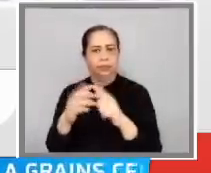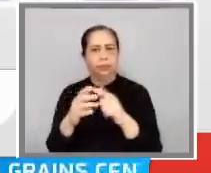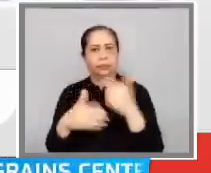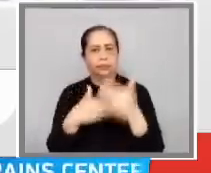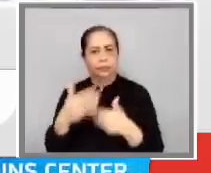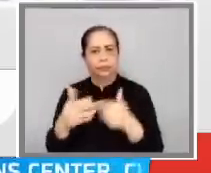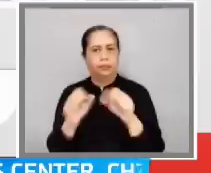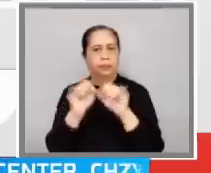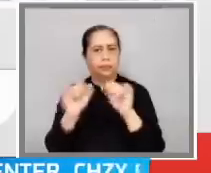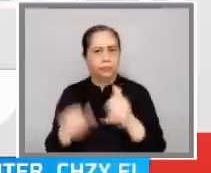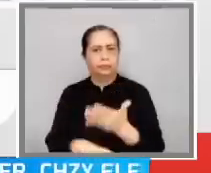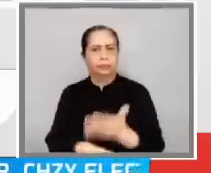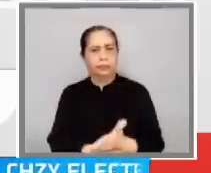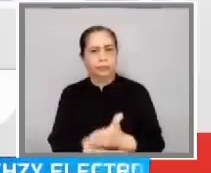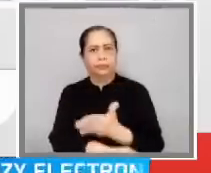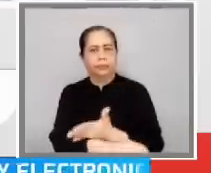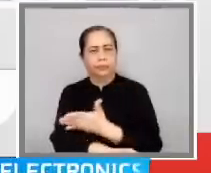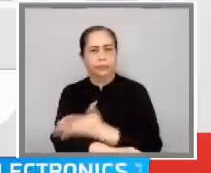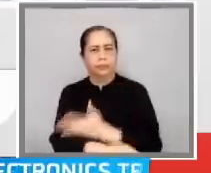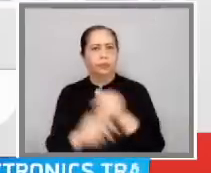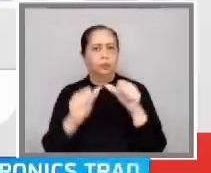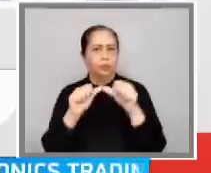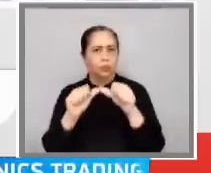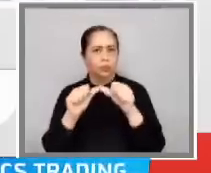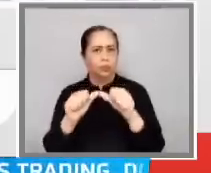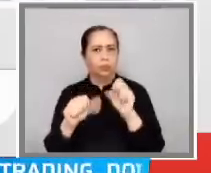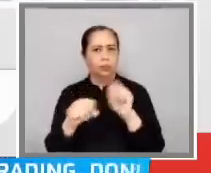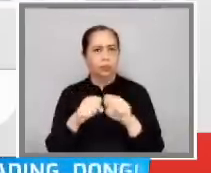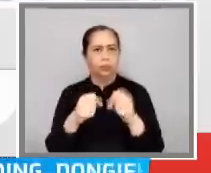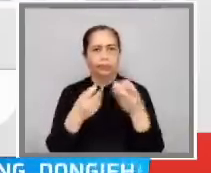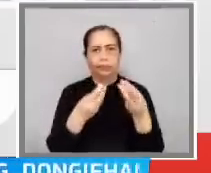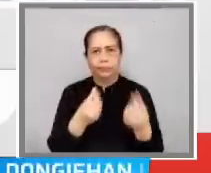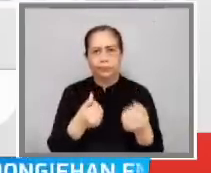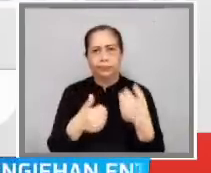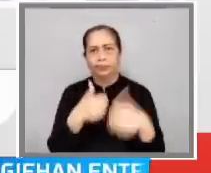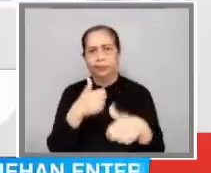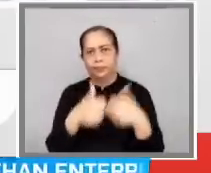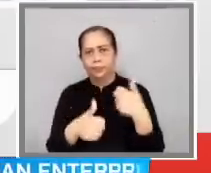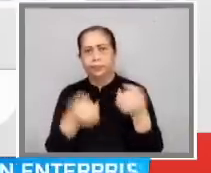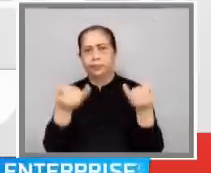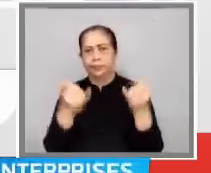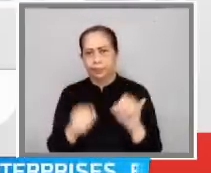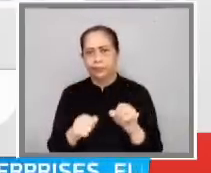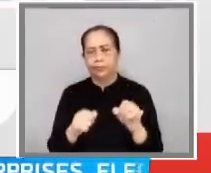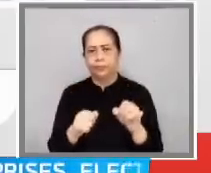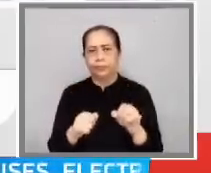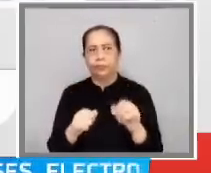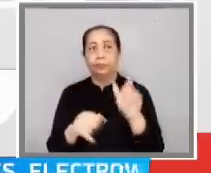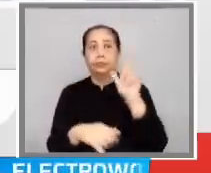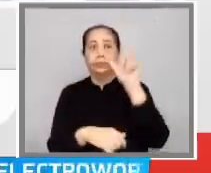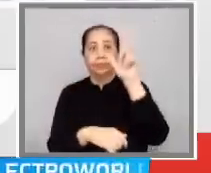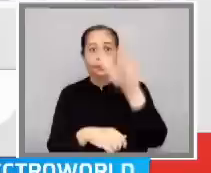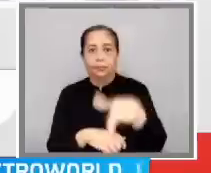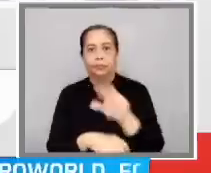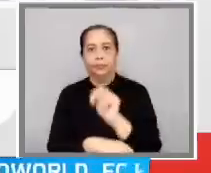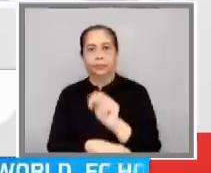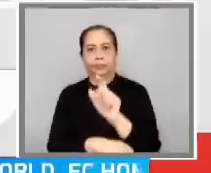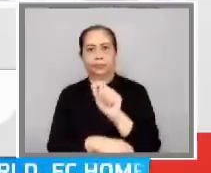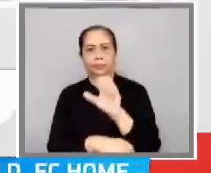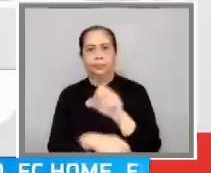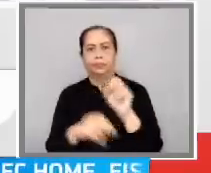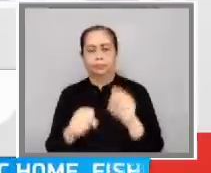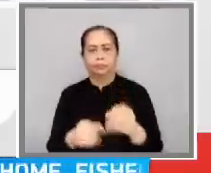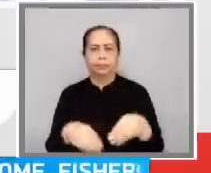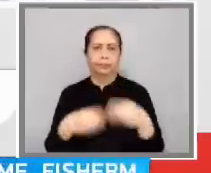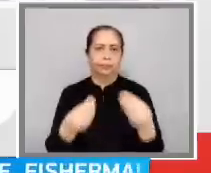system. It's a continuously improving system para po ma-address yung ganyan mga klaseng issues. At eventually po, ang NTC ay pwede mag-issue ng